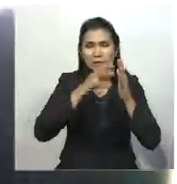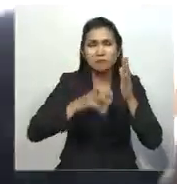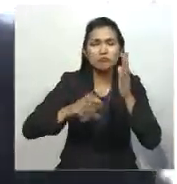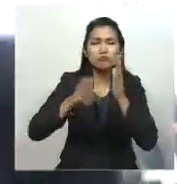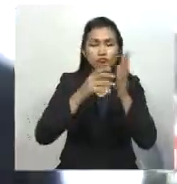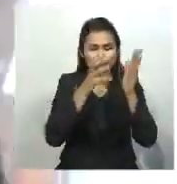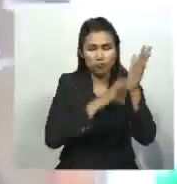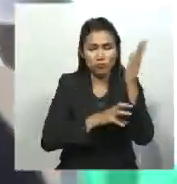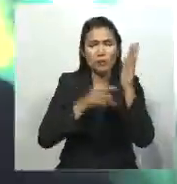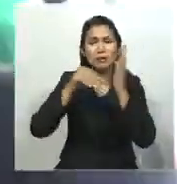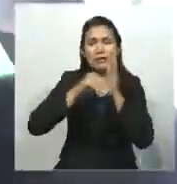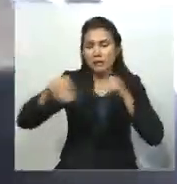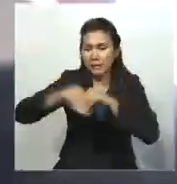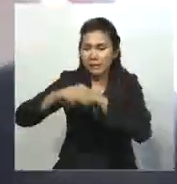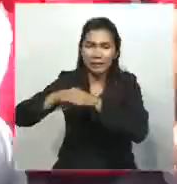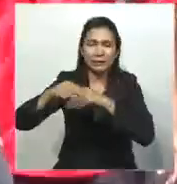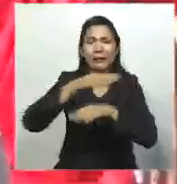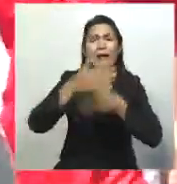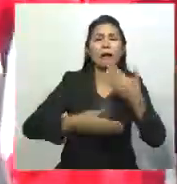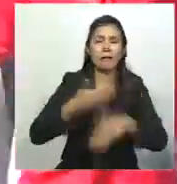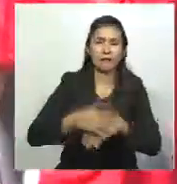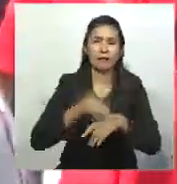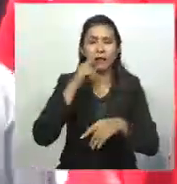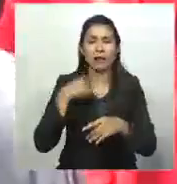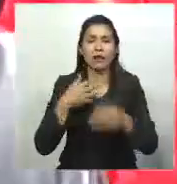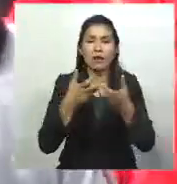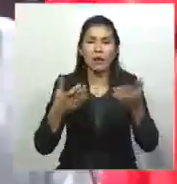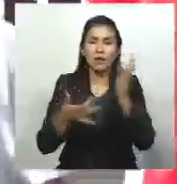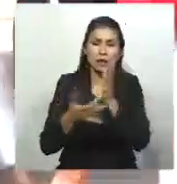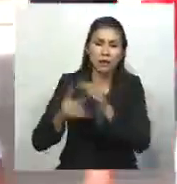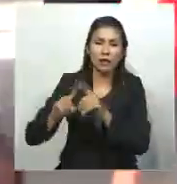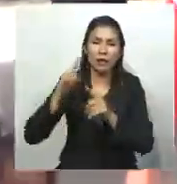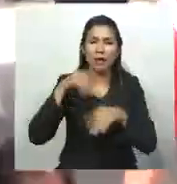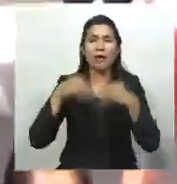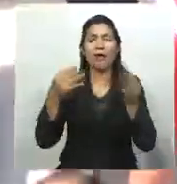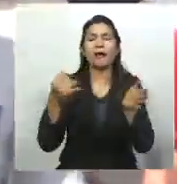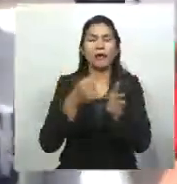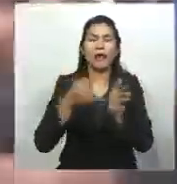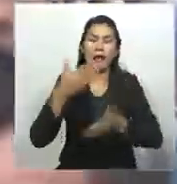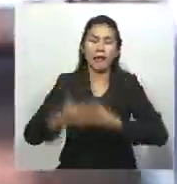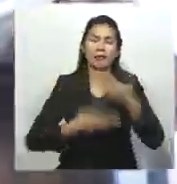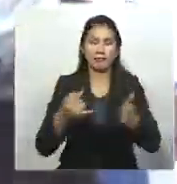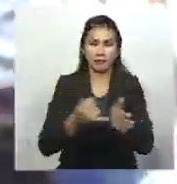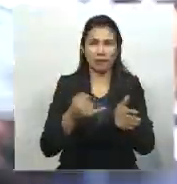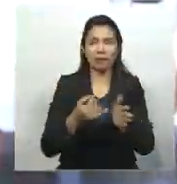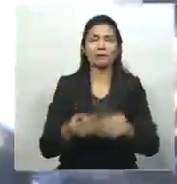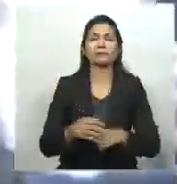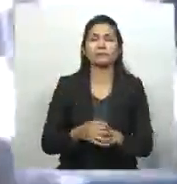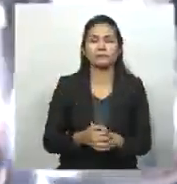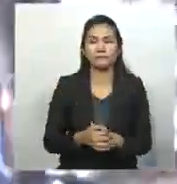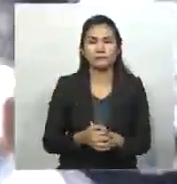ครวมทั้งจะส่งเสริมการให้บริการทางอิเล็กทรอนิกส์เพื่อลดขั้นตอนเอกสารให้สะดวกต่อการค้ามากยิ่งขึ้น